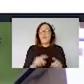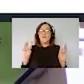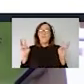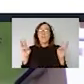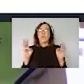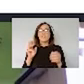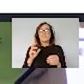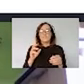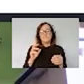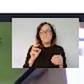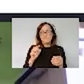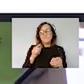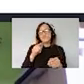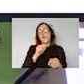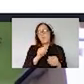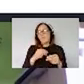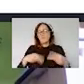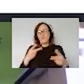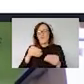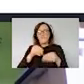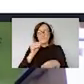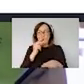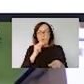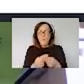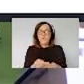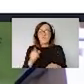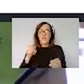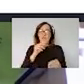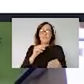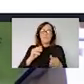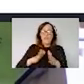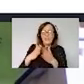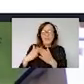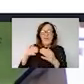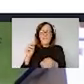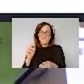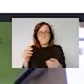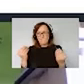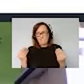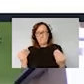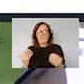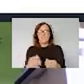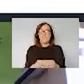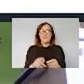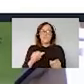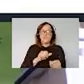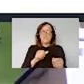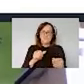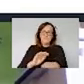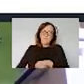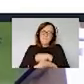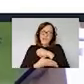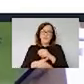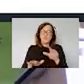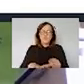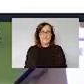webinary, to najwięcej odpowiedzi, literatura fachowa, później oczywiście samouczki, konferencje i wsparcie rodziny,